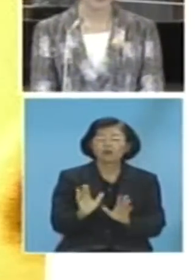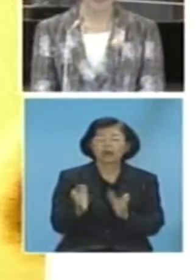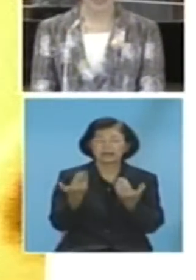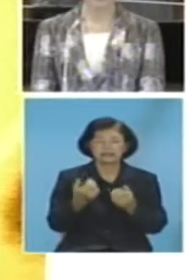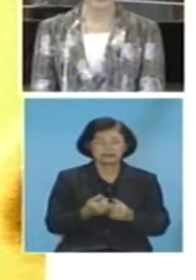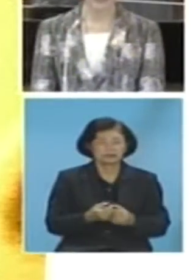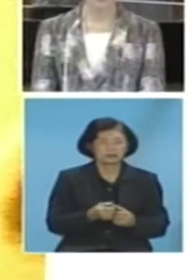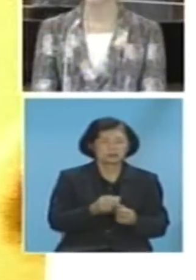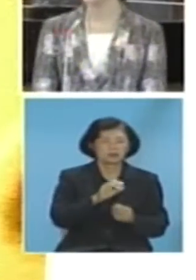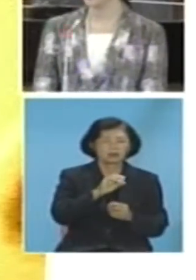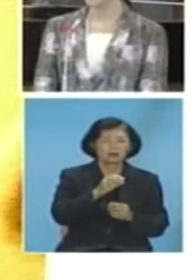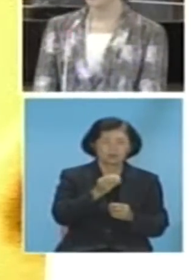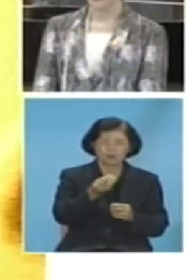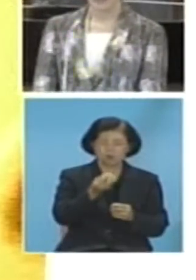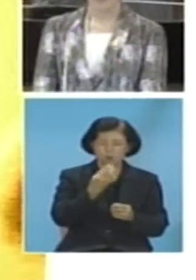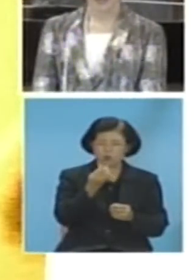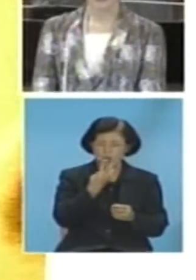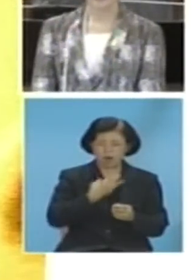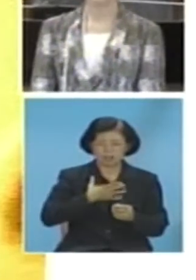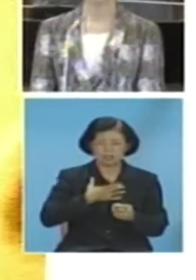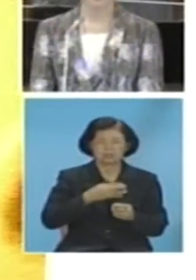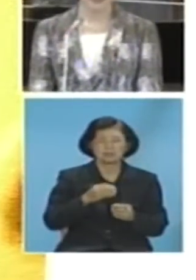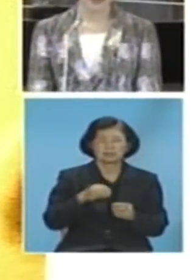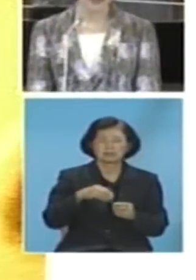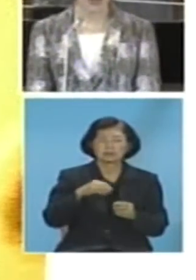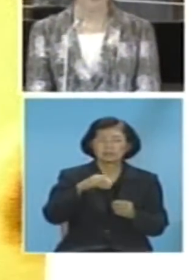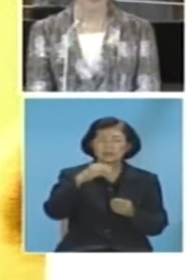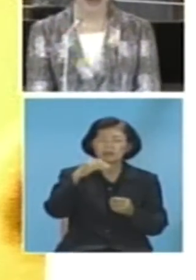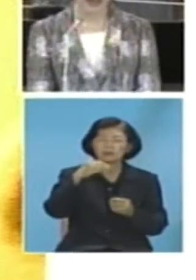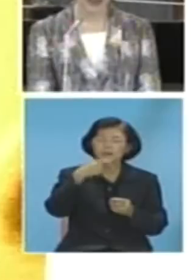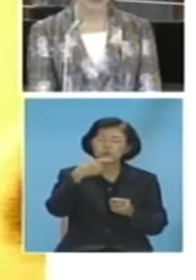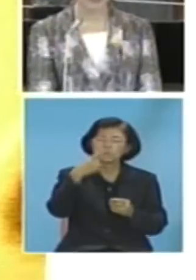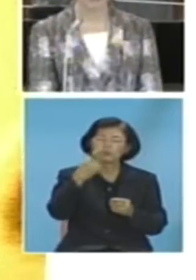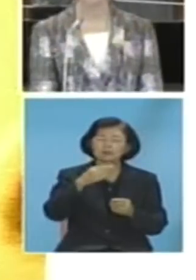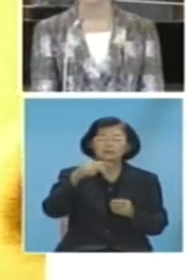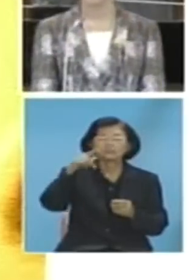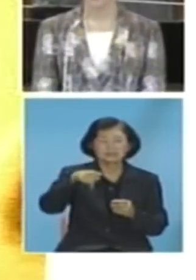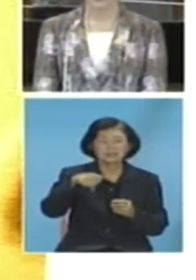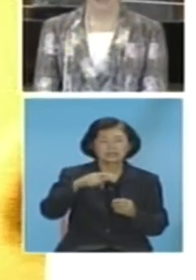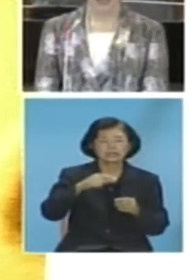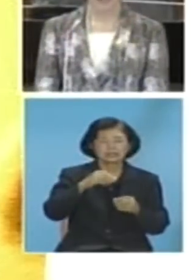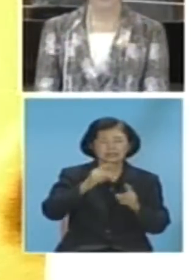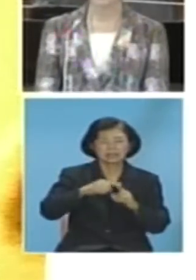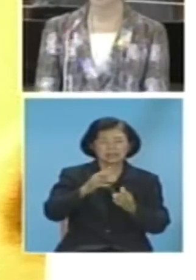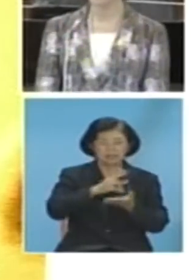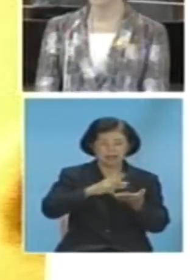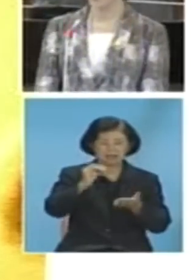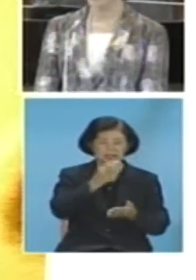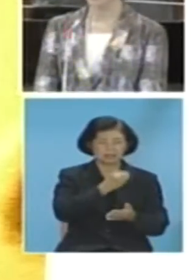คุณวิชาก็ได้กล่าวหาดิฉันในปาฐกถาพิเศษที่มหาวิทยาลัยธรรมศาสตร์เมื่อวันที่